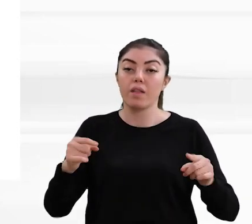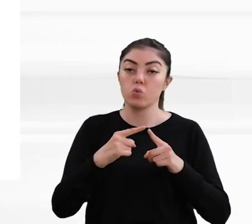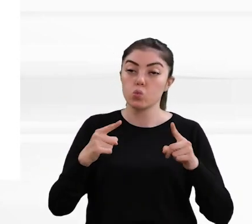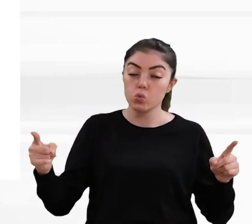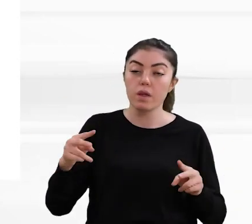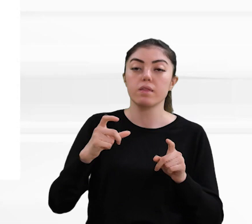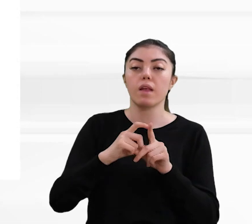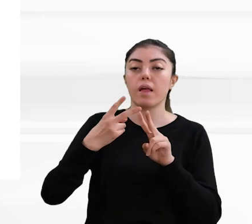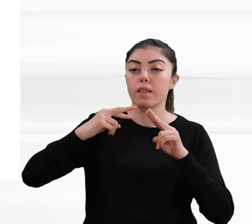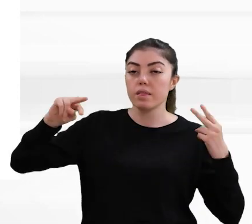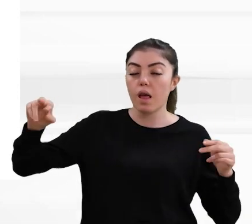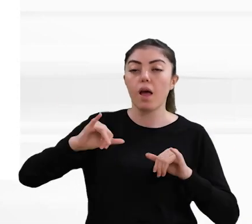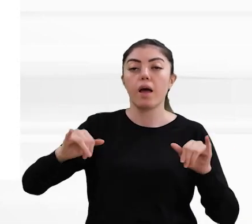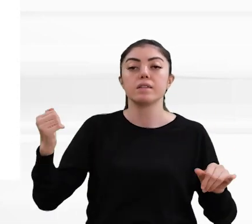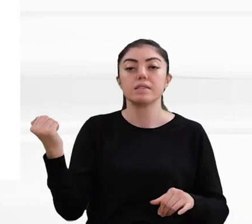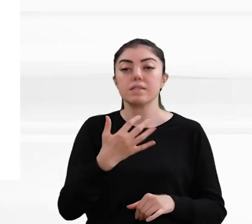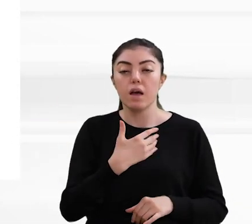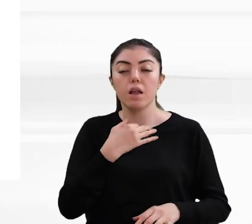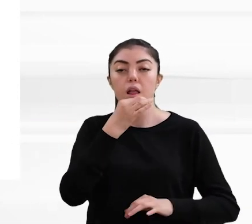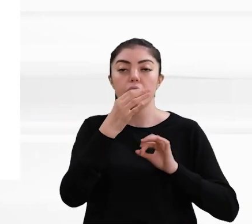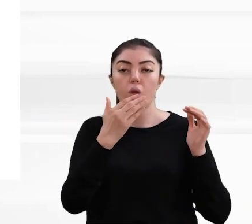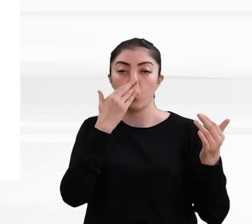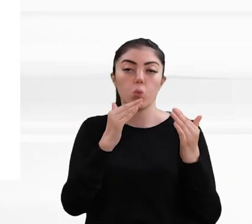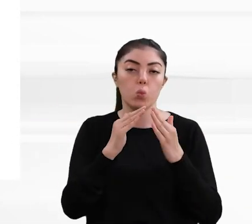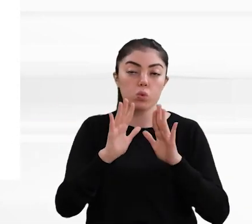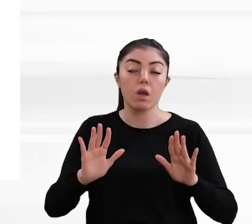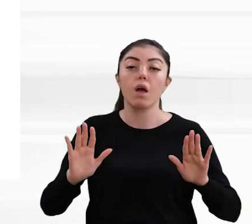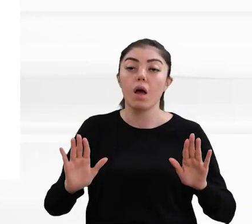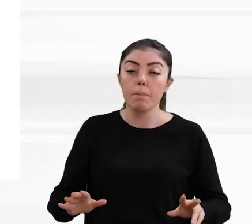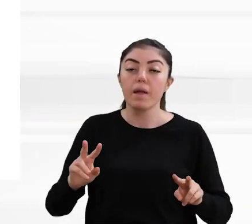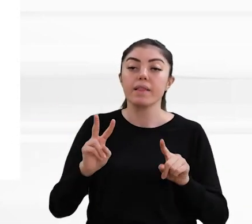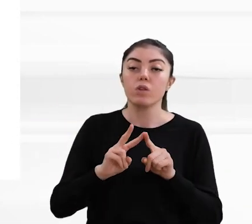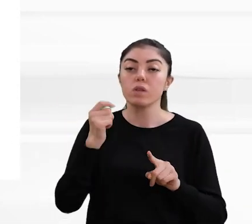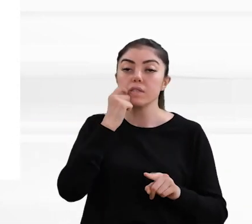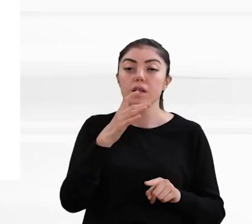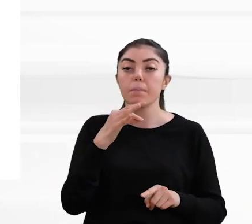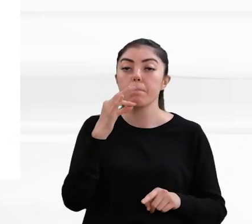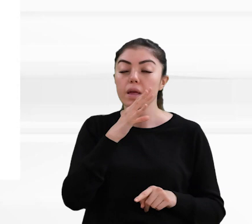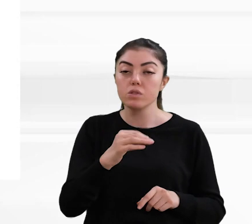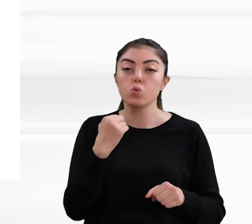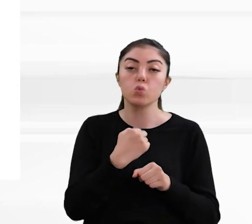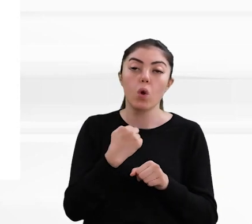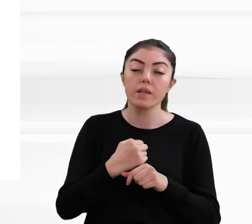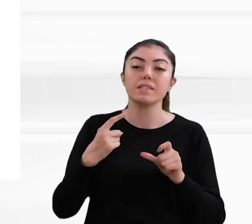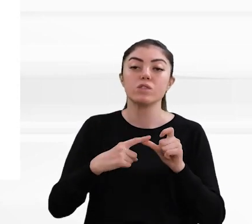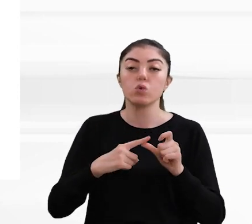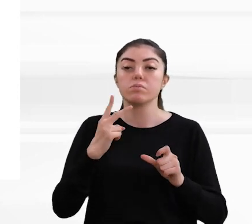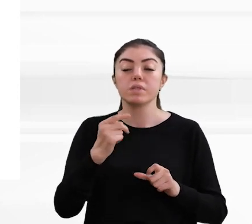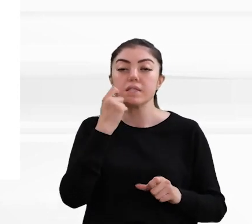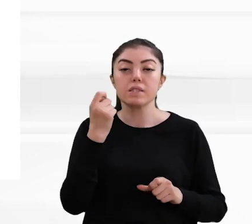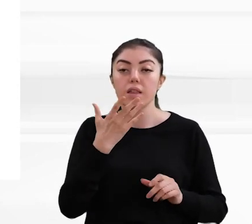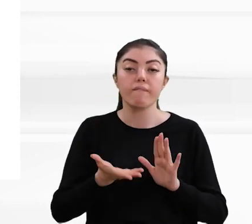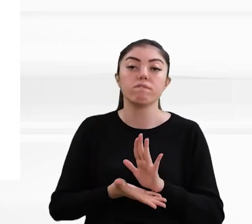aynı uzunlukta DNA molekülü xinew 4 sayısını olduğunu ifade edebiliriz ama mikro sayısı benzer guanin ve sitozin